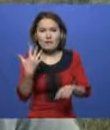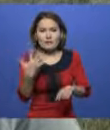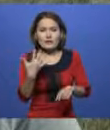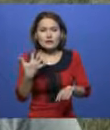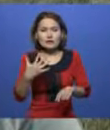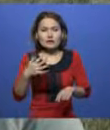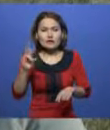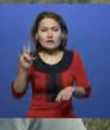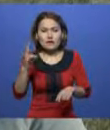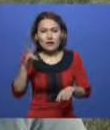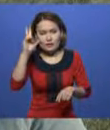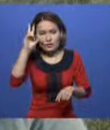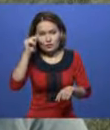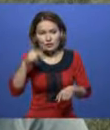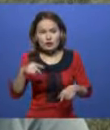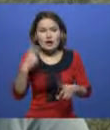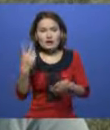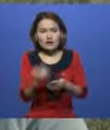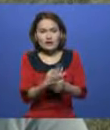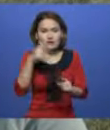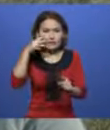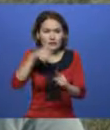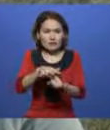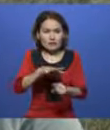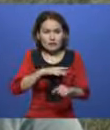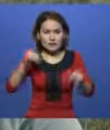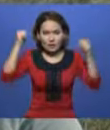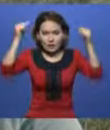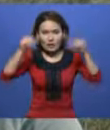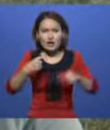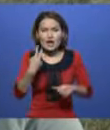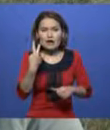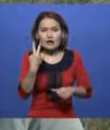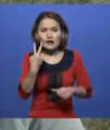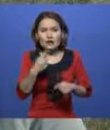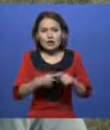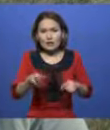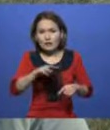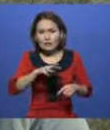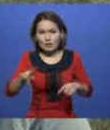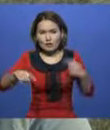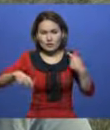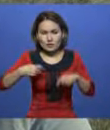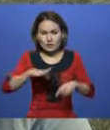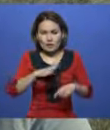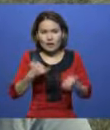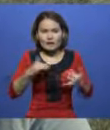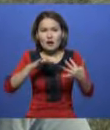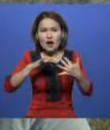күні қайттан қайталады. Қазір ушерптің бәрі 2 миллион жарымға есептеліп отыр.